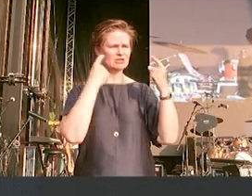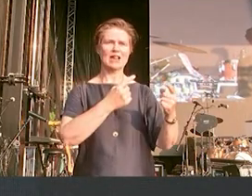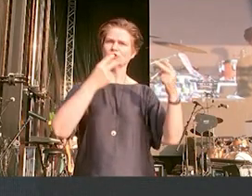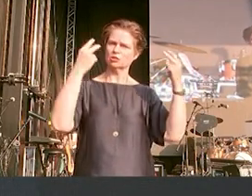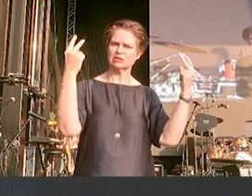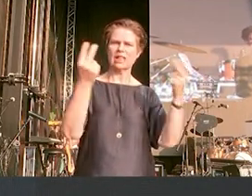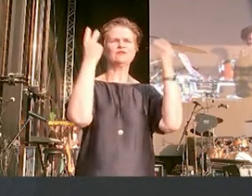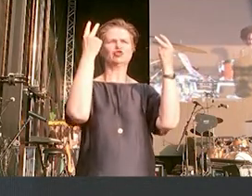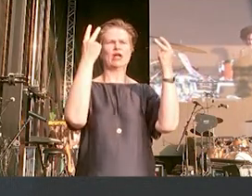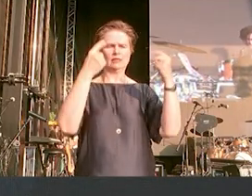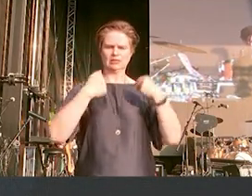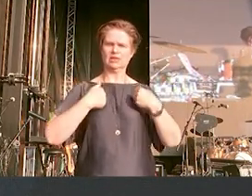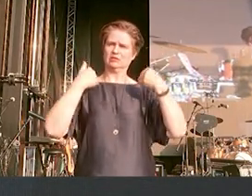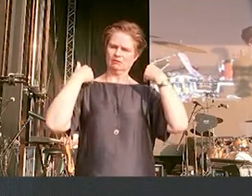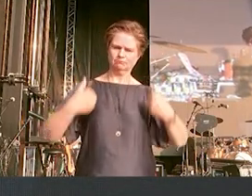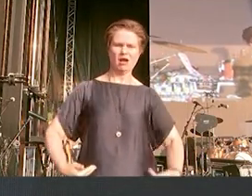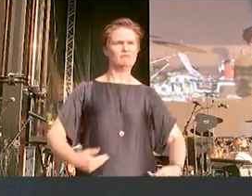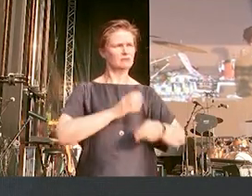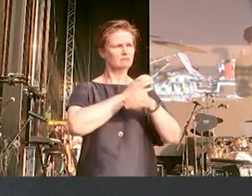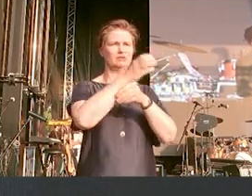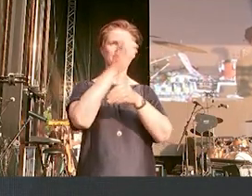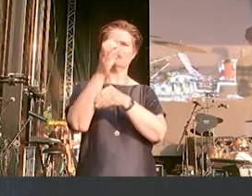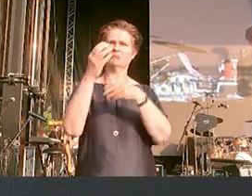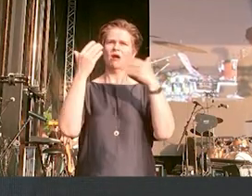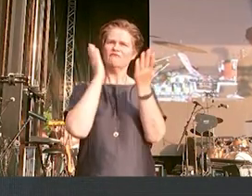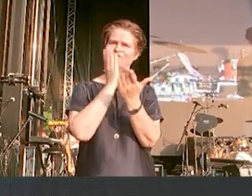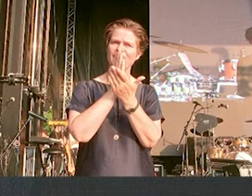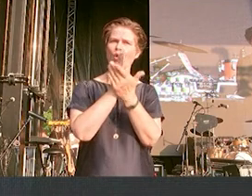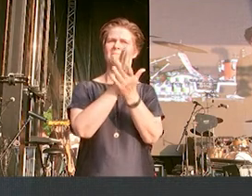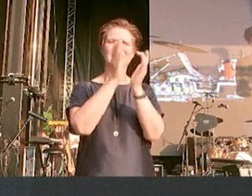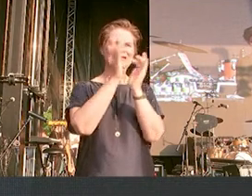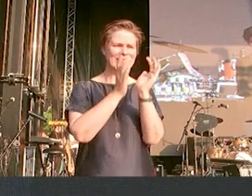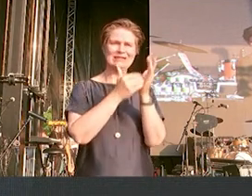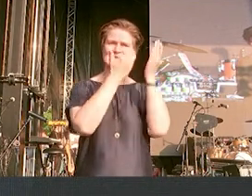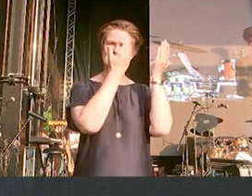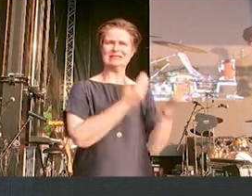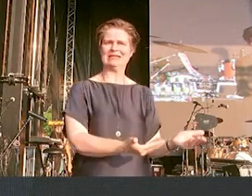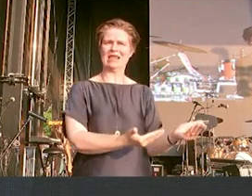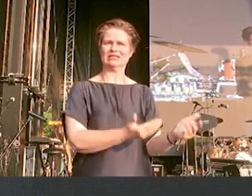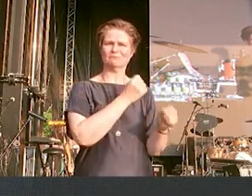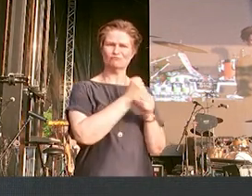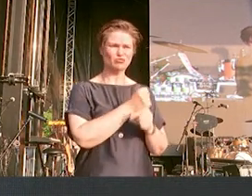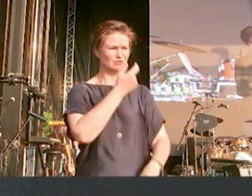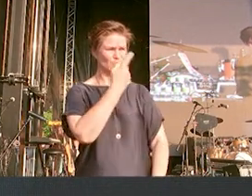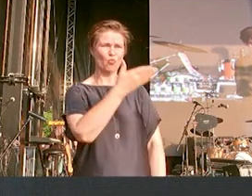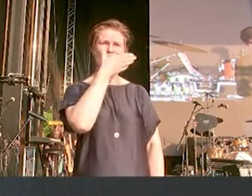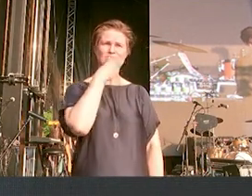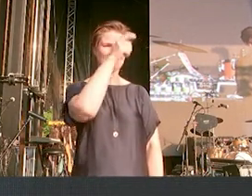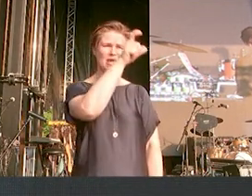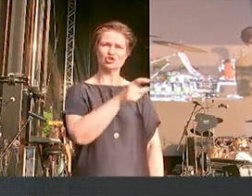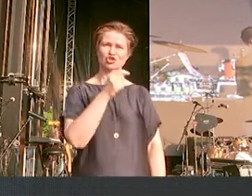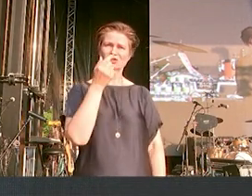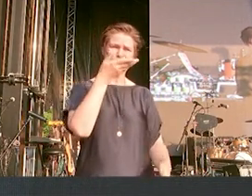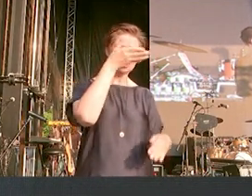zu sein schien, dem das christlich zu sein schien, dass ein solcher Mensch erst sterben musste, damit sich